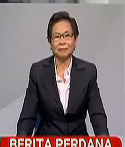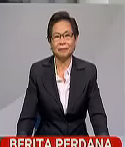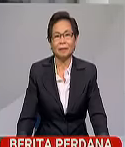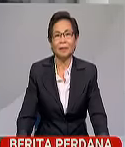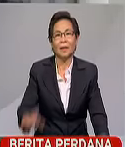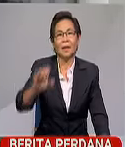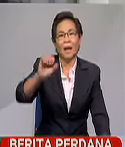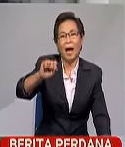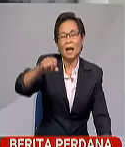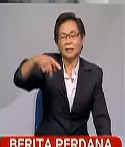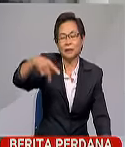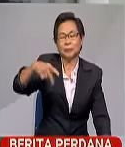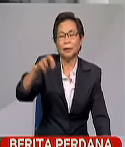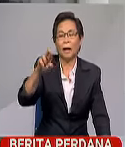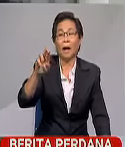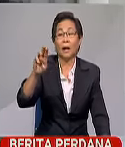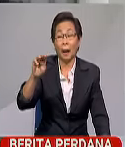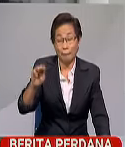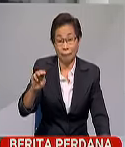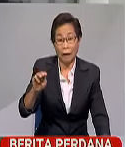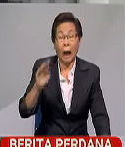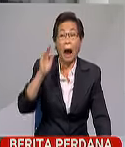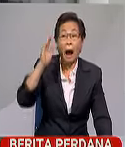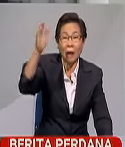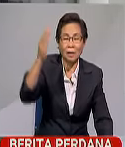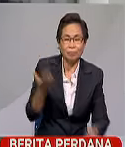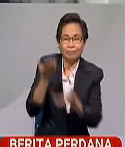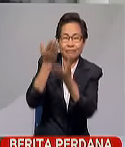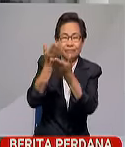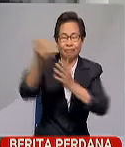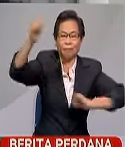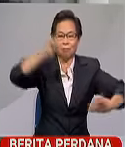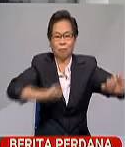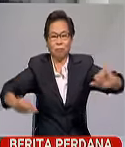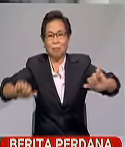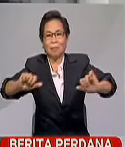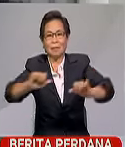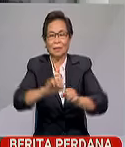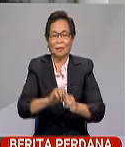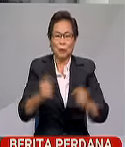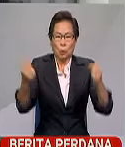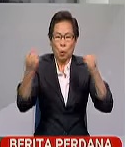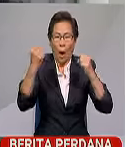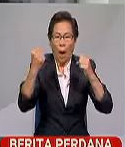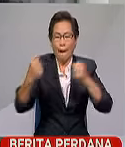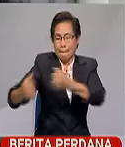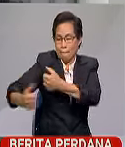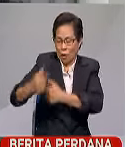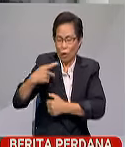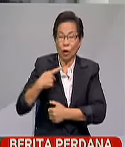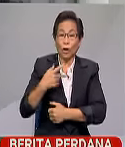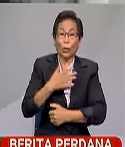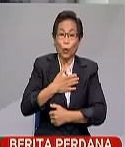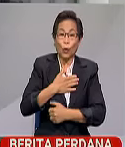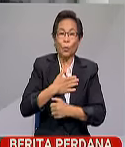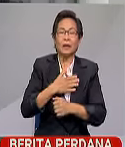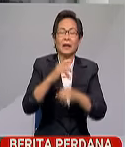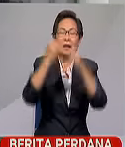Suruhanjaya Pencegahan Rasuah Malaysia SPRM bakal mementaskan teater Semarak Pertiwiku di Istana Budaya hujung bulan